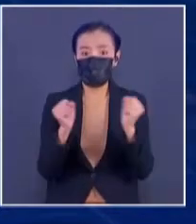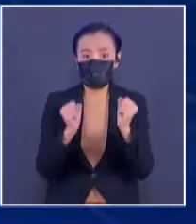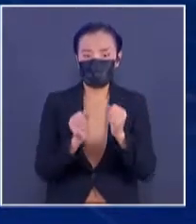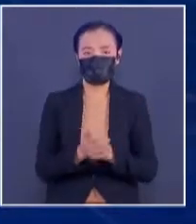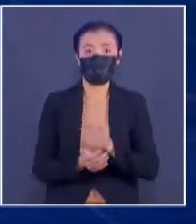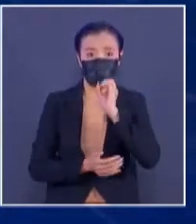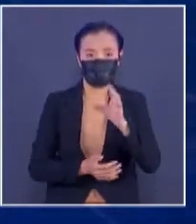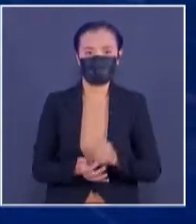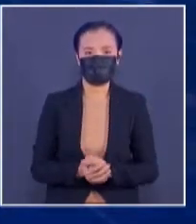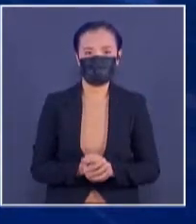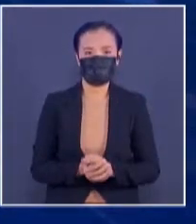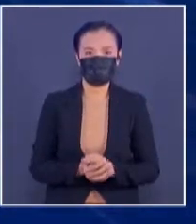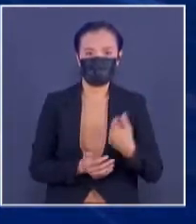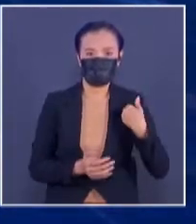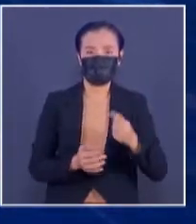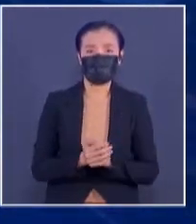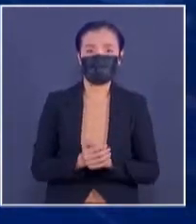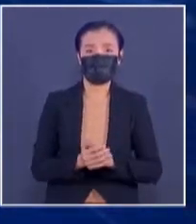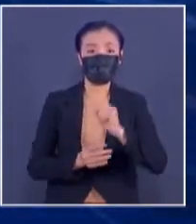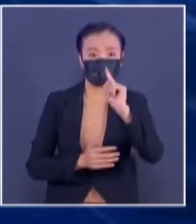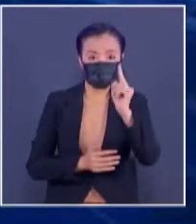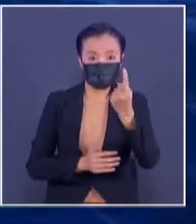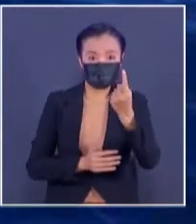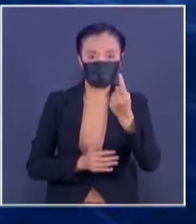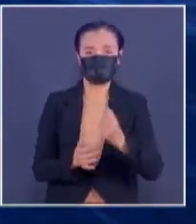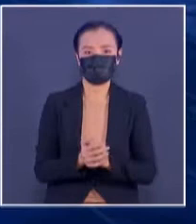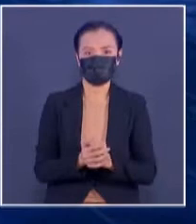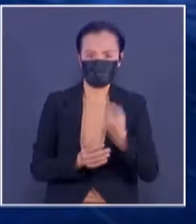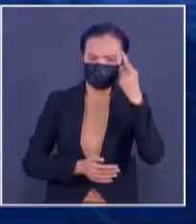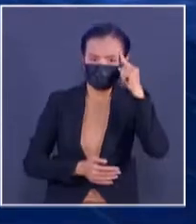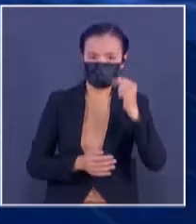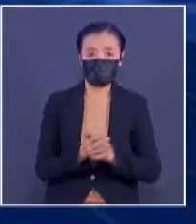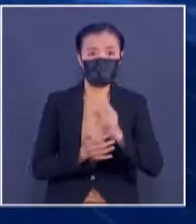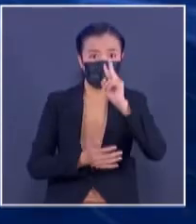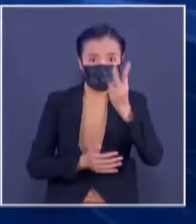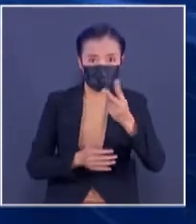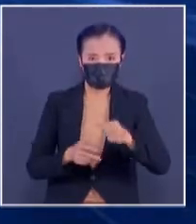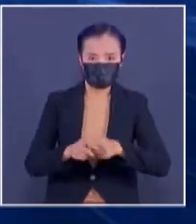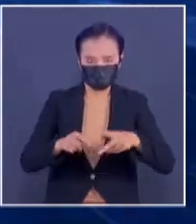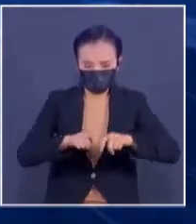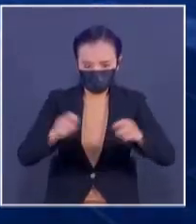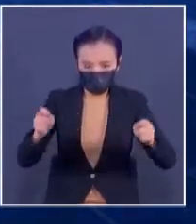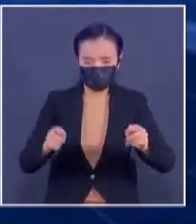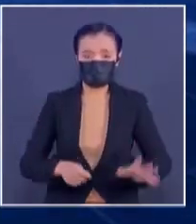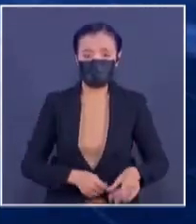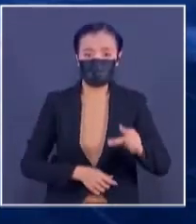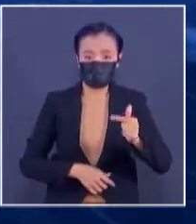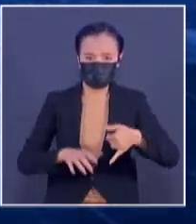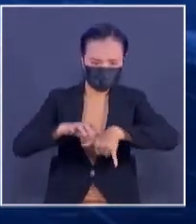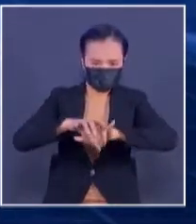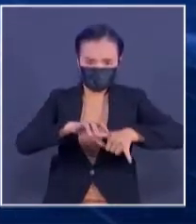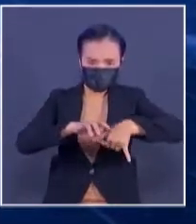ที่พี่บ๊อบบอกว่ามันมีหลายชั้นจริง ๆ ชั้นแรกเปิดมาก็ยังไม่รู้นะคะเดาไม่ได้แต่พอเปิดมาอีกชั้นหนึ่งเอ้าเป็นสุนัขค่ะคุณผู้ช